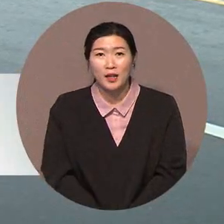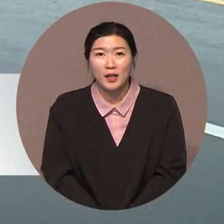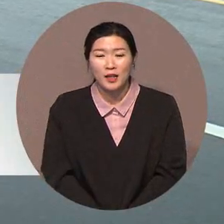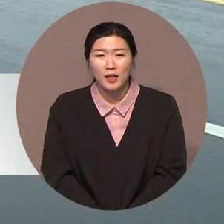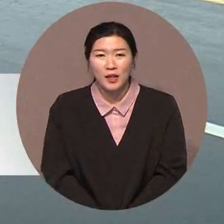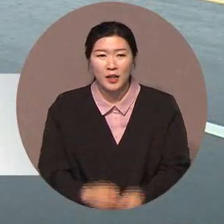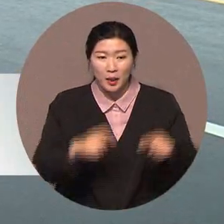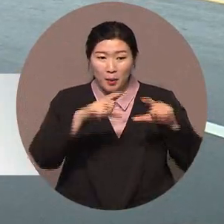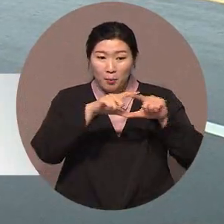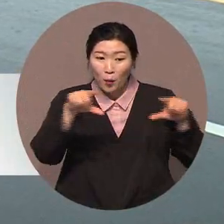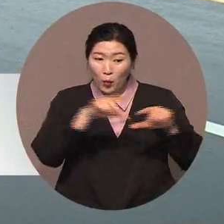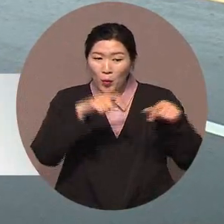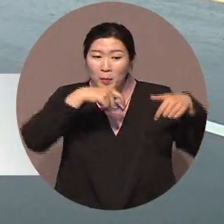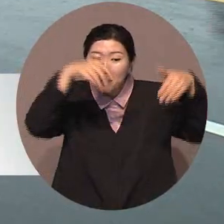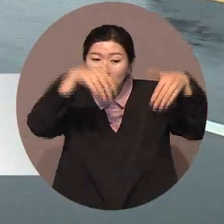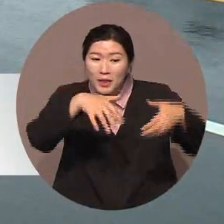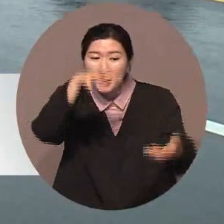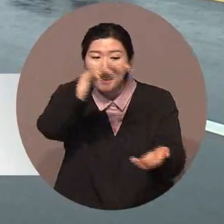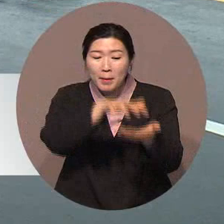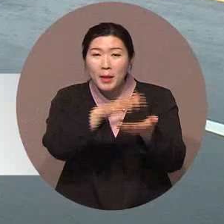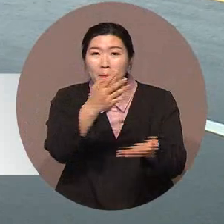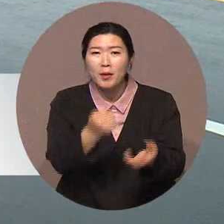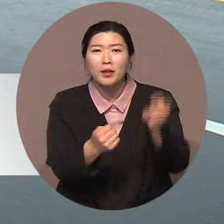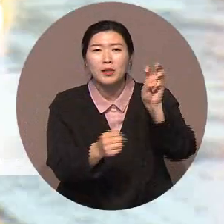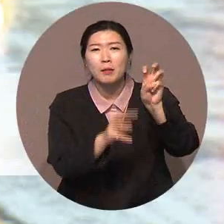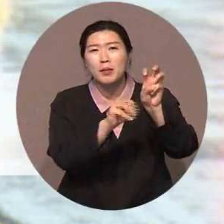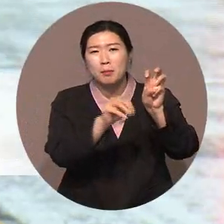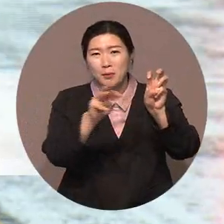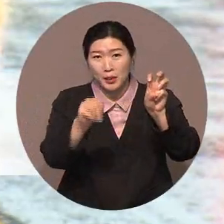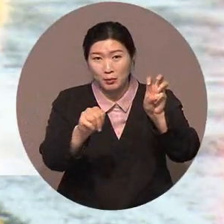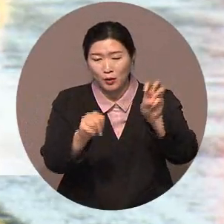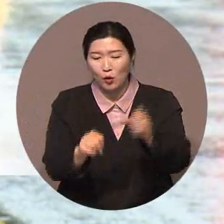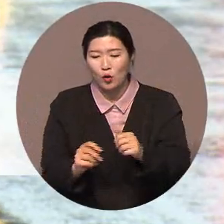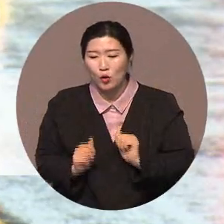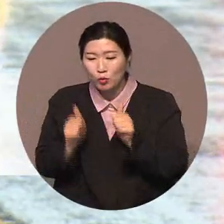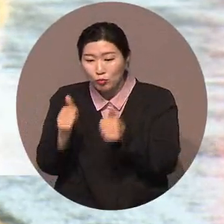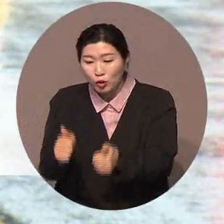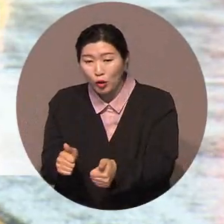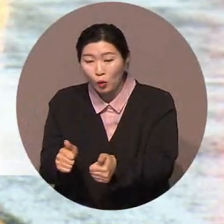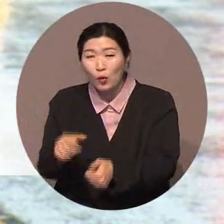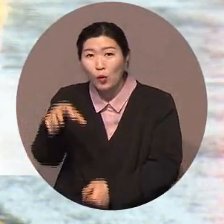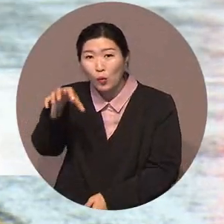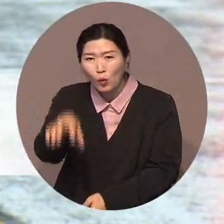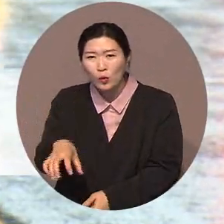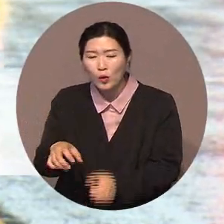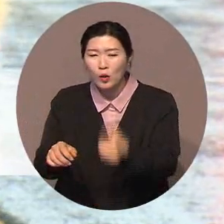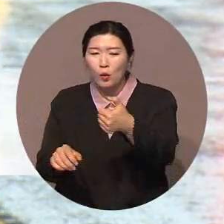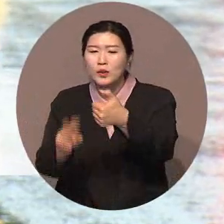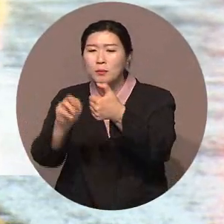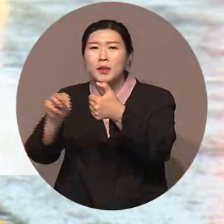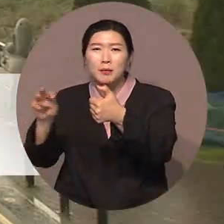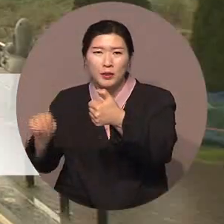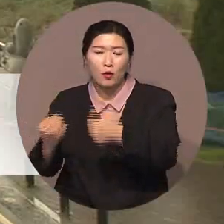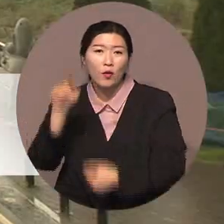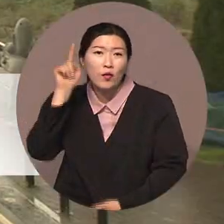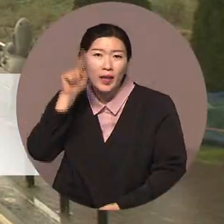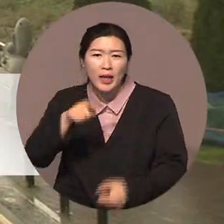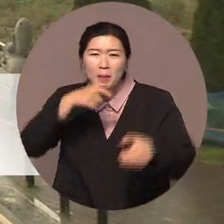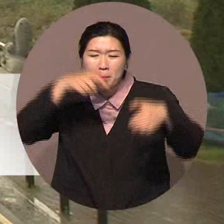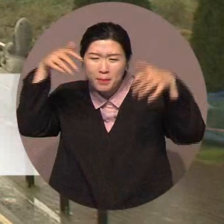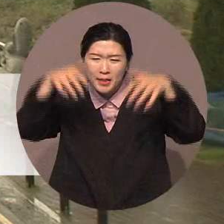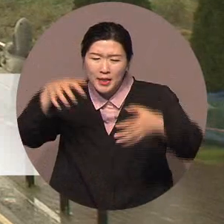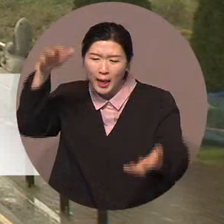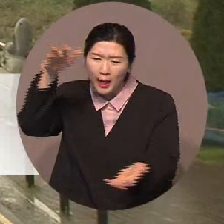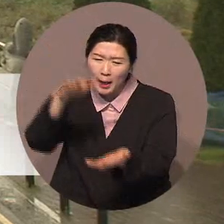곳곳에는 30mm 안팎 부여와 논산 등 많이 내린 곳은 50mm 이상의 비가 내렸고 내일까지 20에서